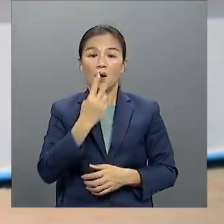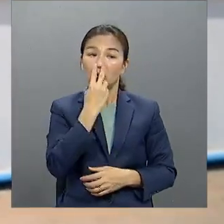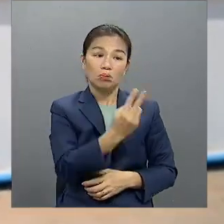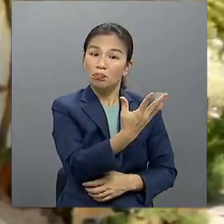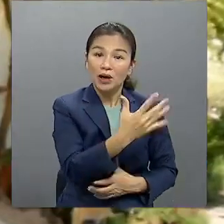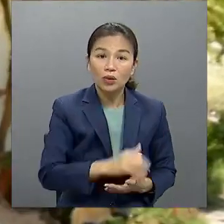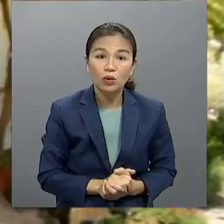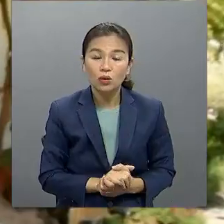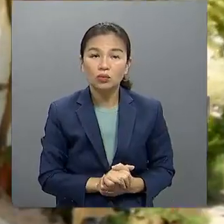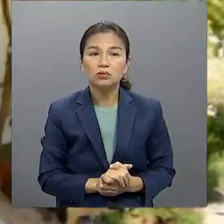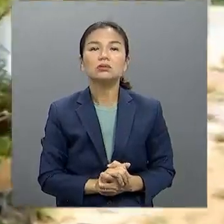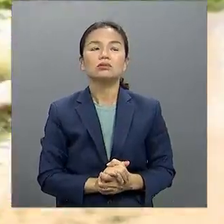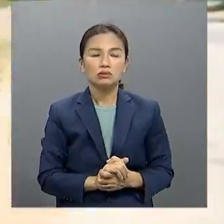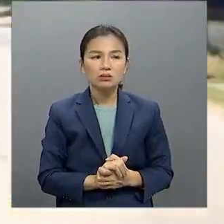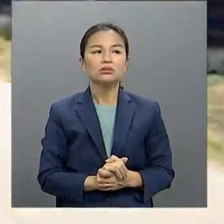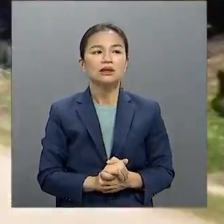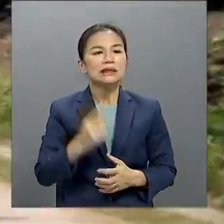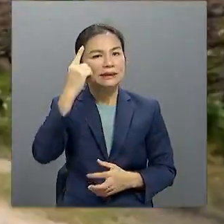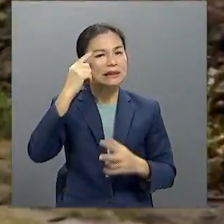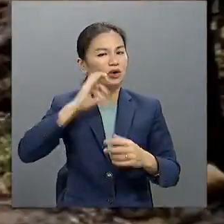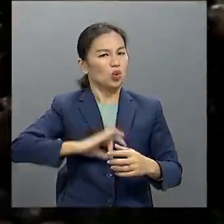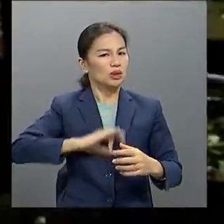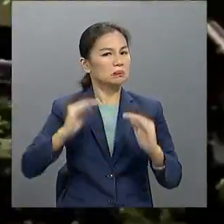าก็เลยบอกว่าเอ๊ะไม่ได้รับความเป็นธรรมแล้วล่ะค่ะ